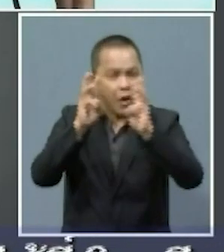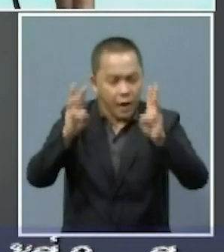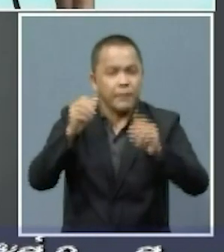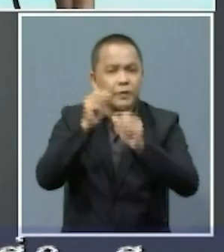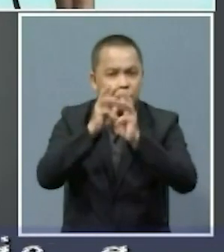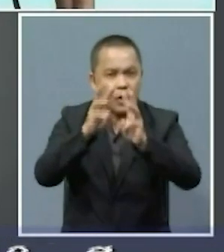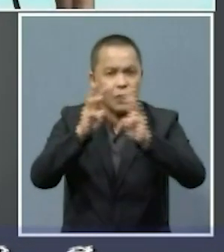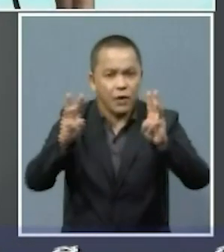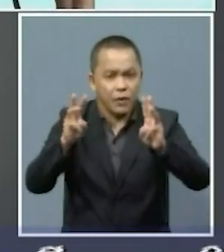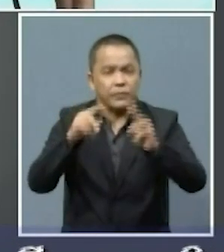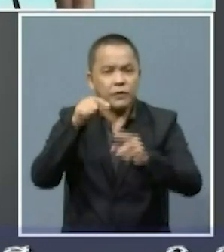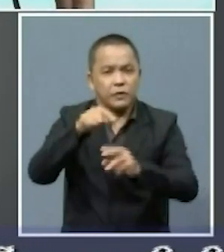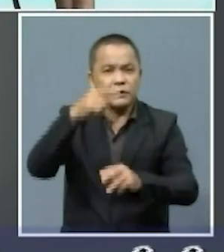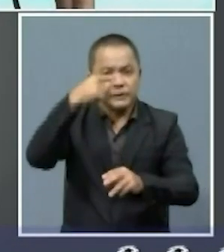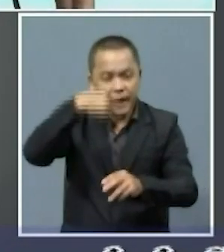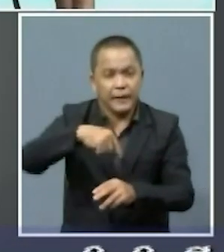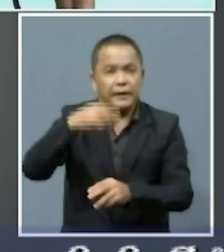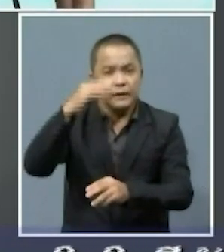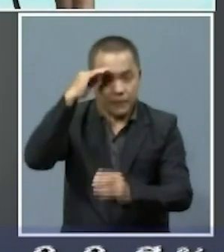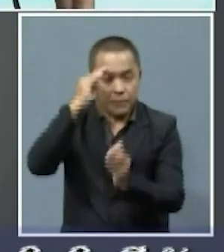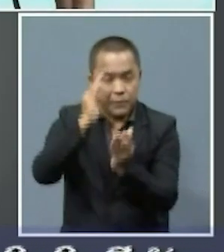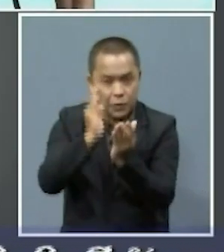ต์เลยนะคะ